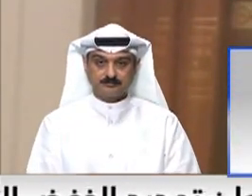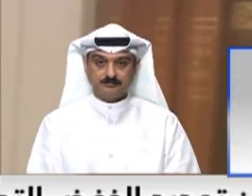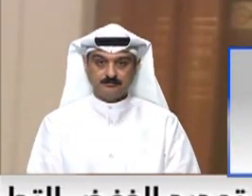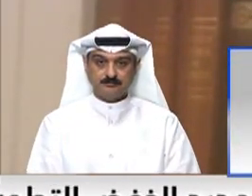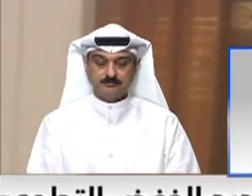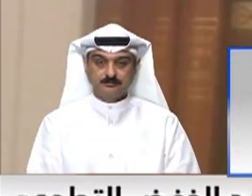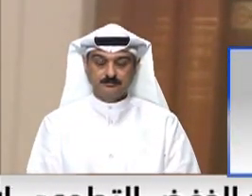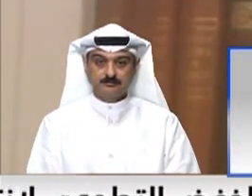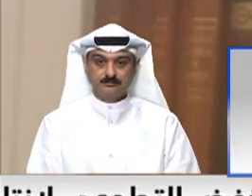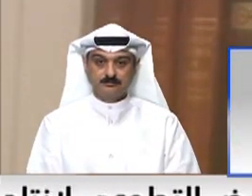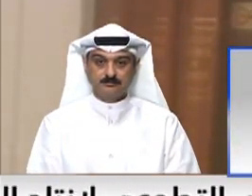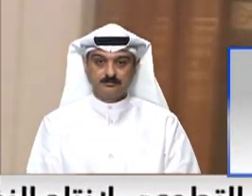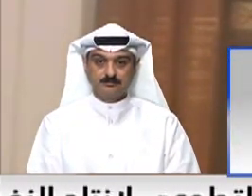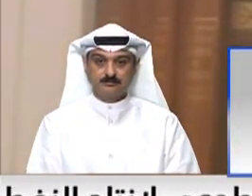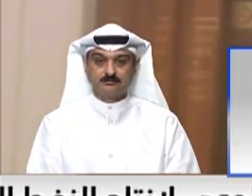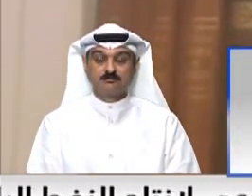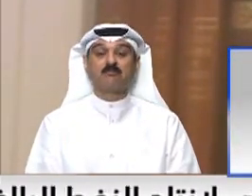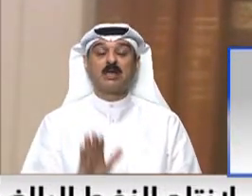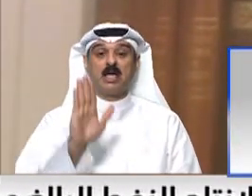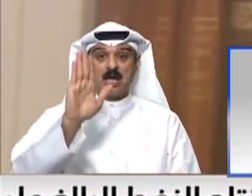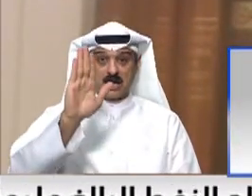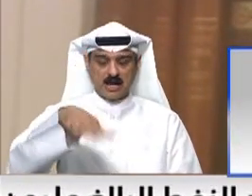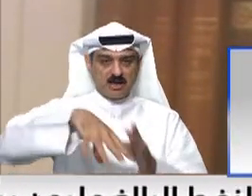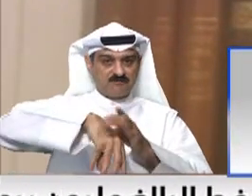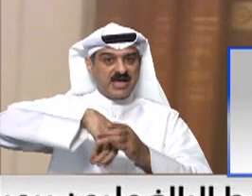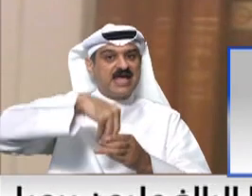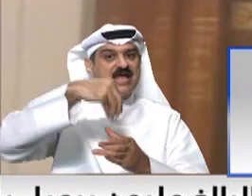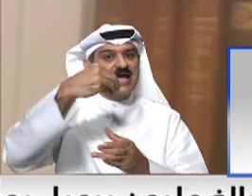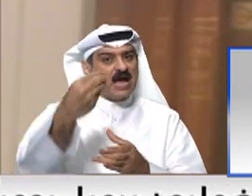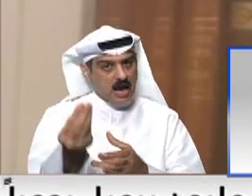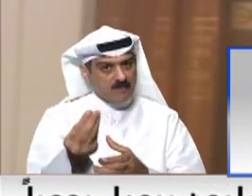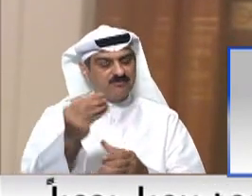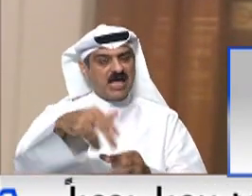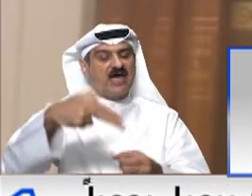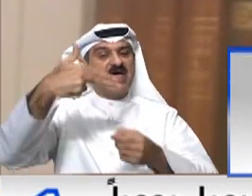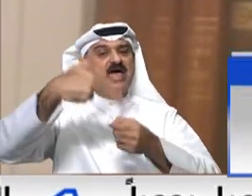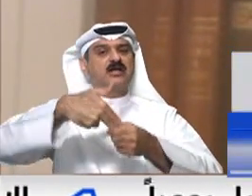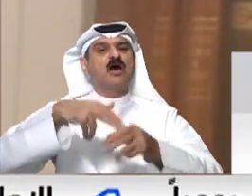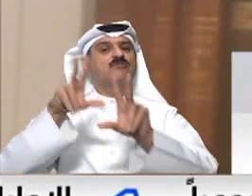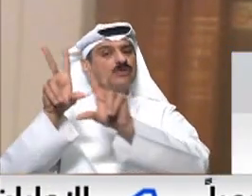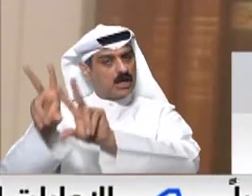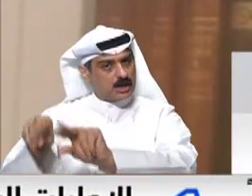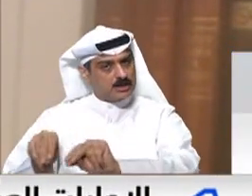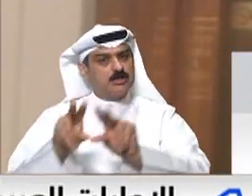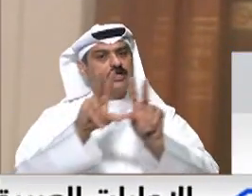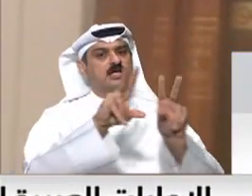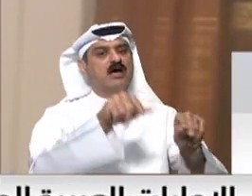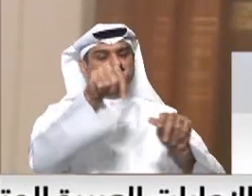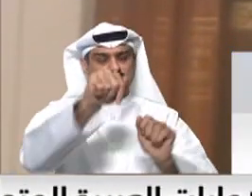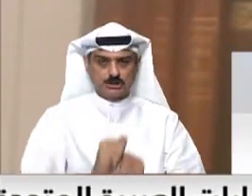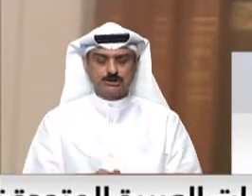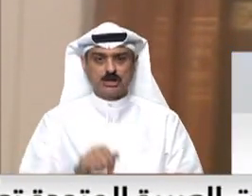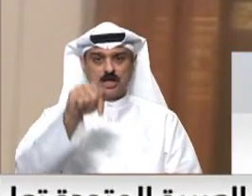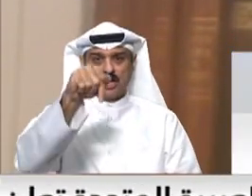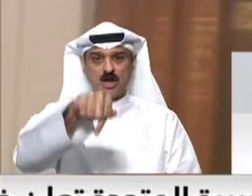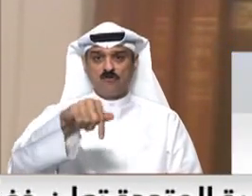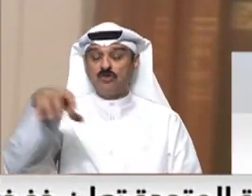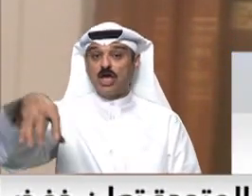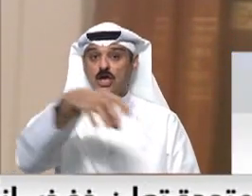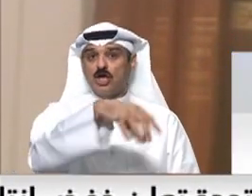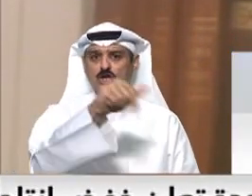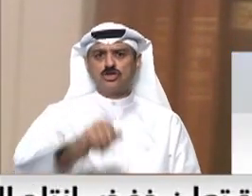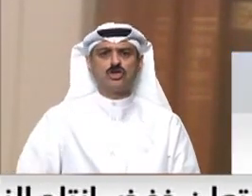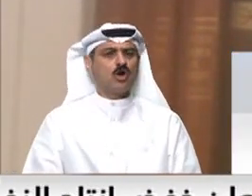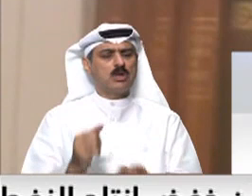بلس تثبيت معدلات التخفيضات الحالية وترك المجال لكل دولة لكي